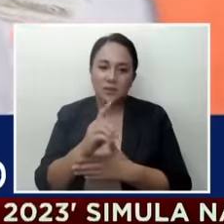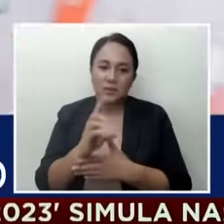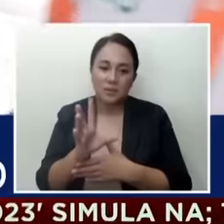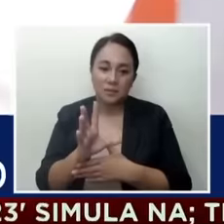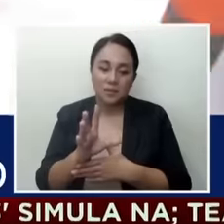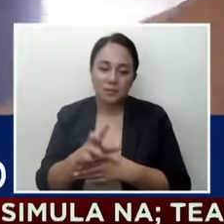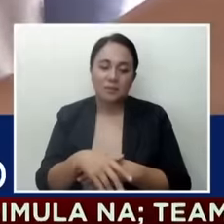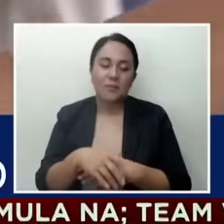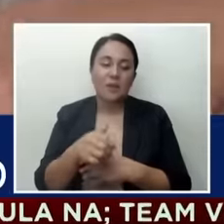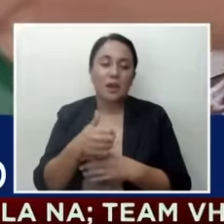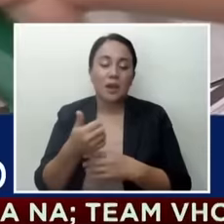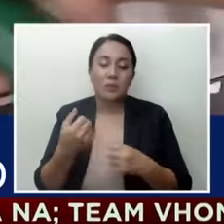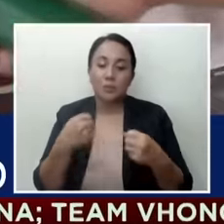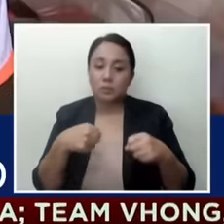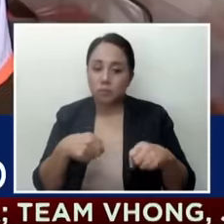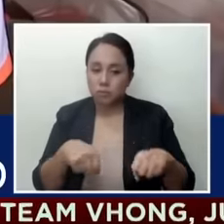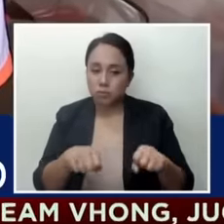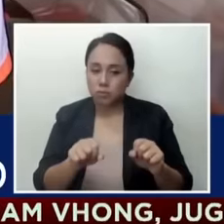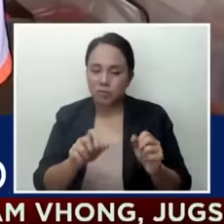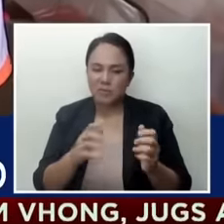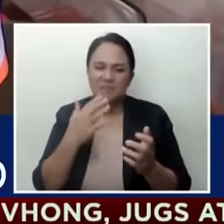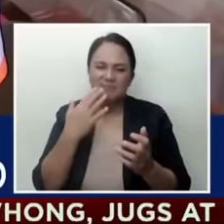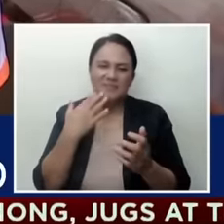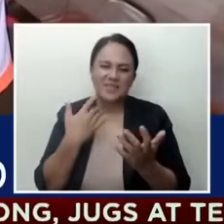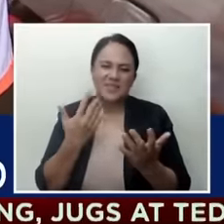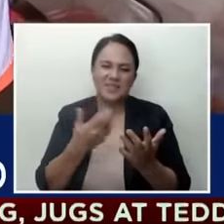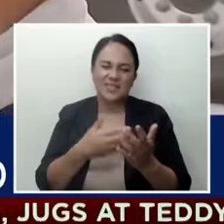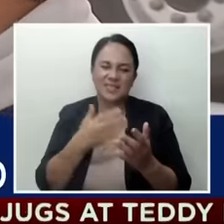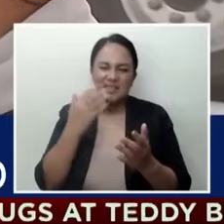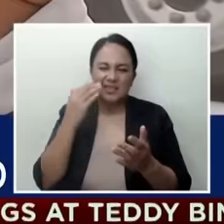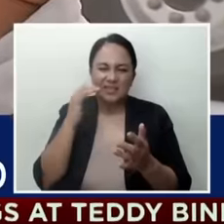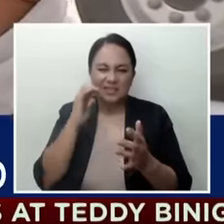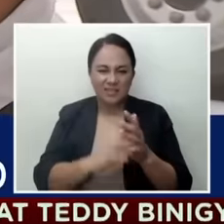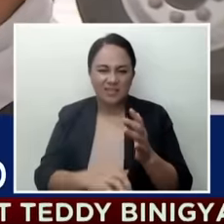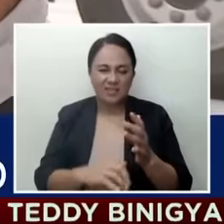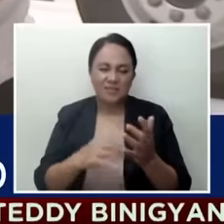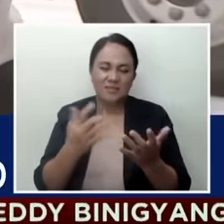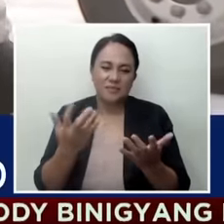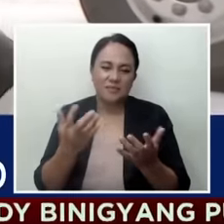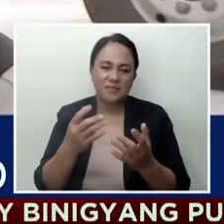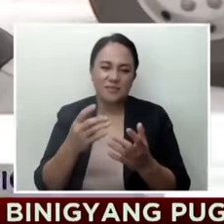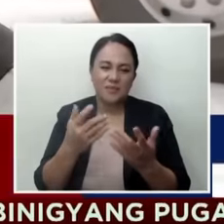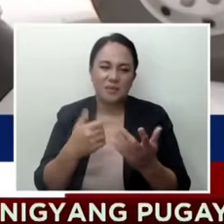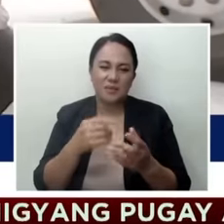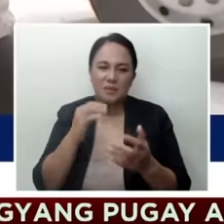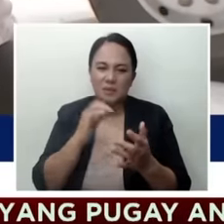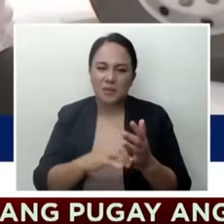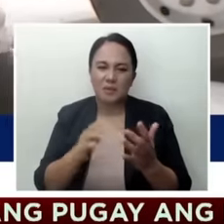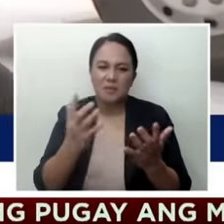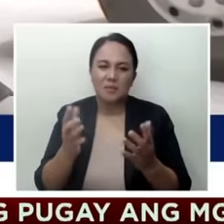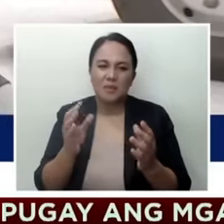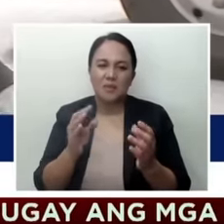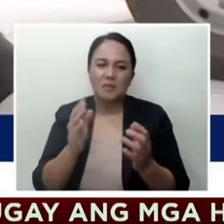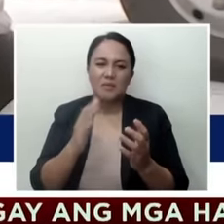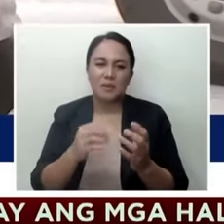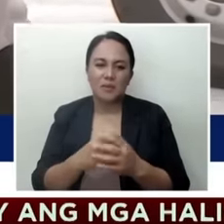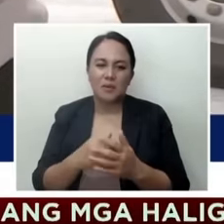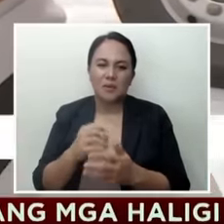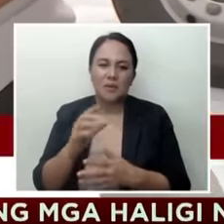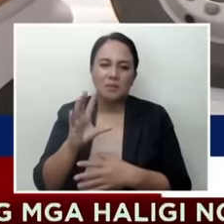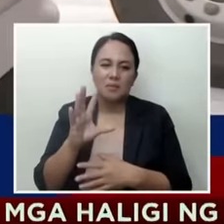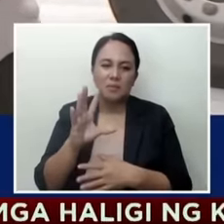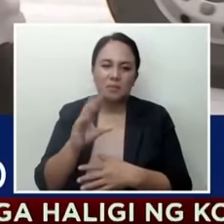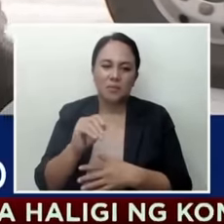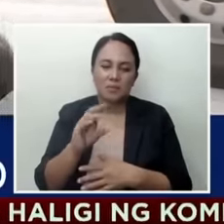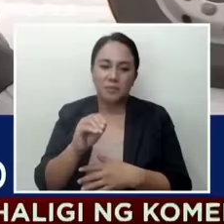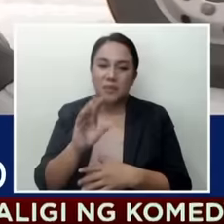Pati ang ibang motorista, bitin din sa tapyas presyo. Ibaba natin ang mga 50 plus,